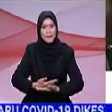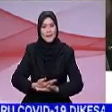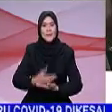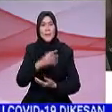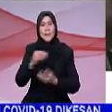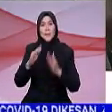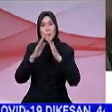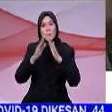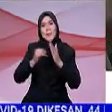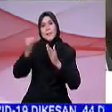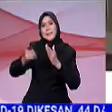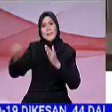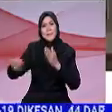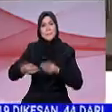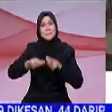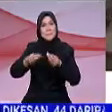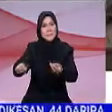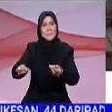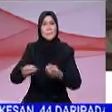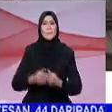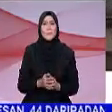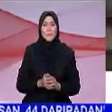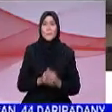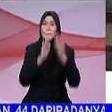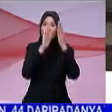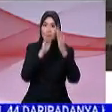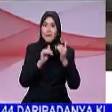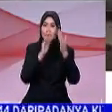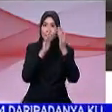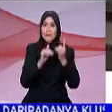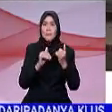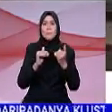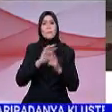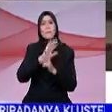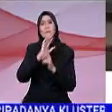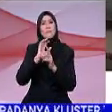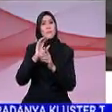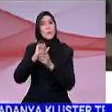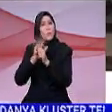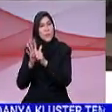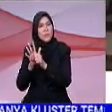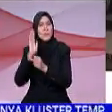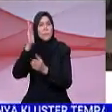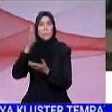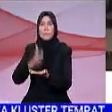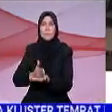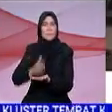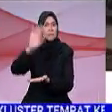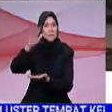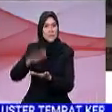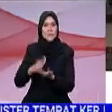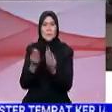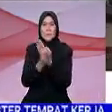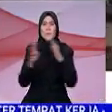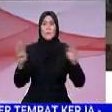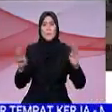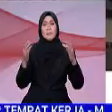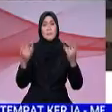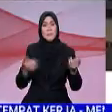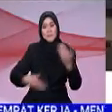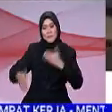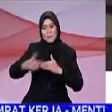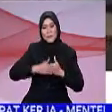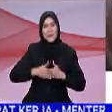kepada jiran tetangga. Apapun, dia mengharapkan agar keadaan kembali normal, bebas COVID-19 dan merasai